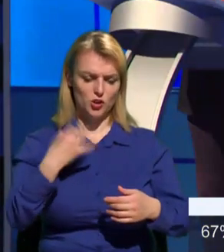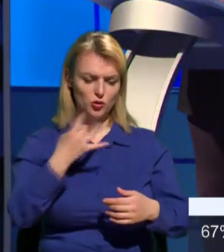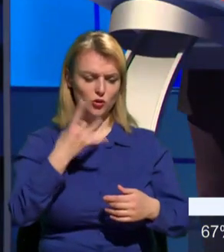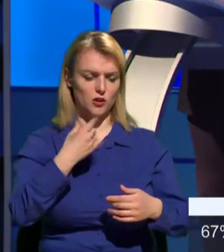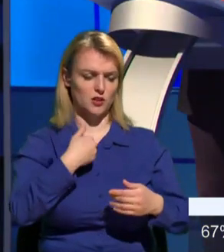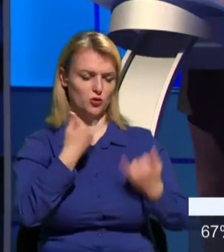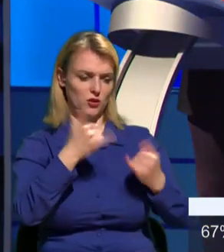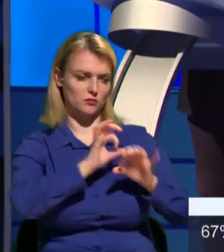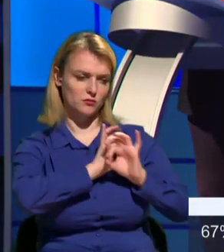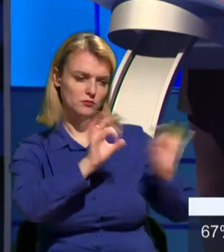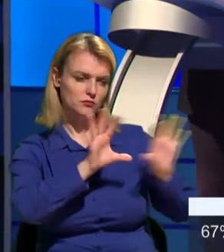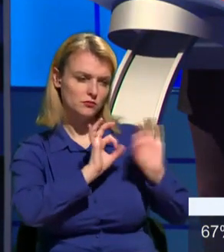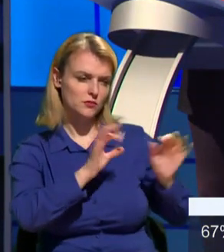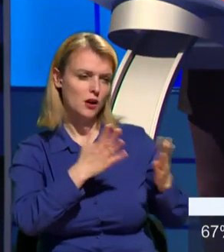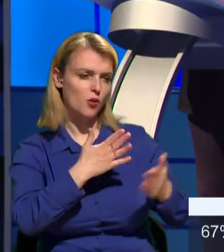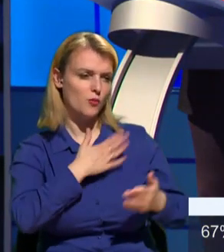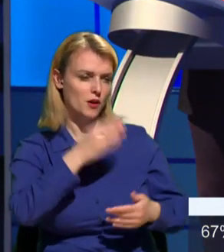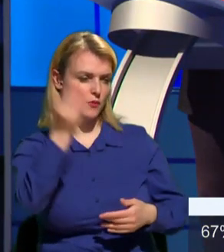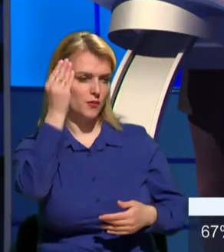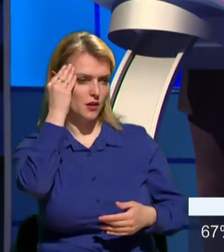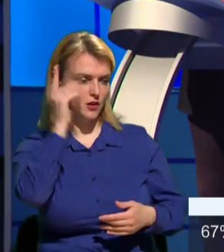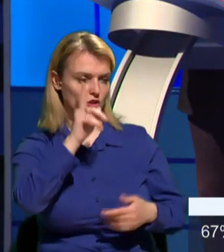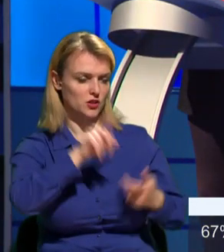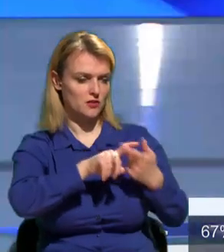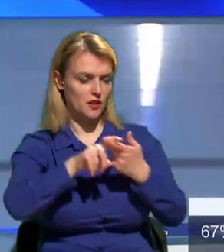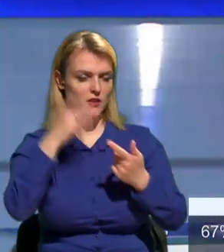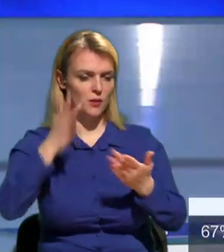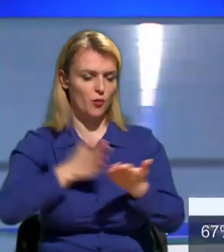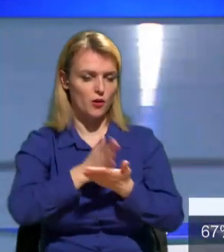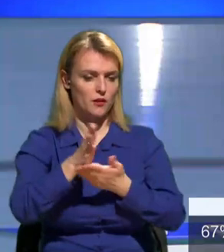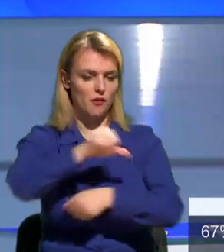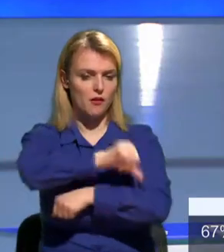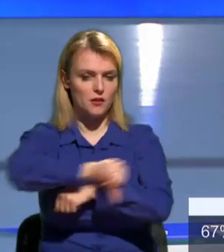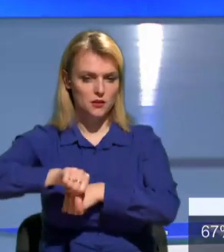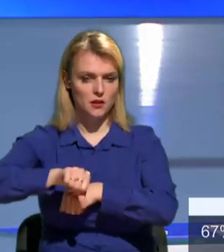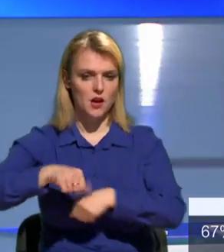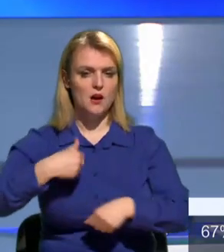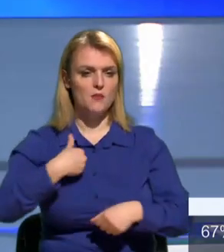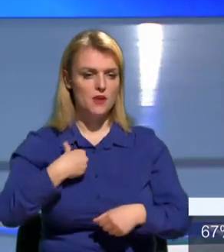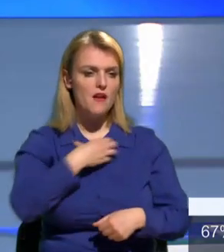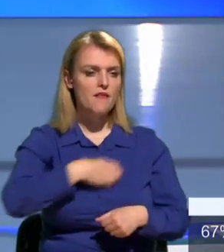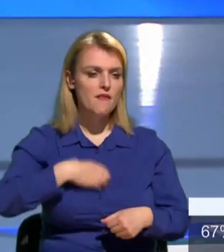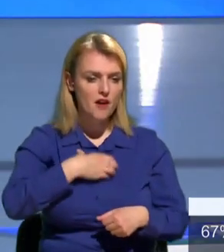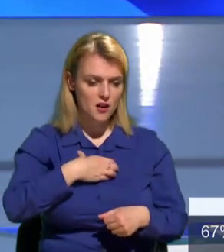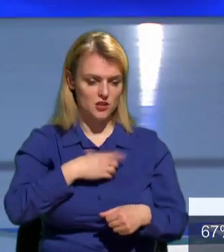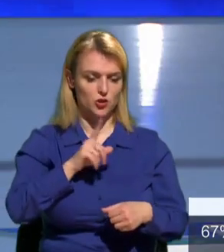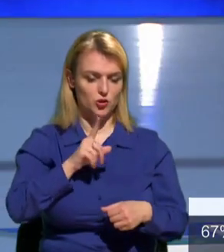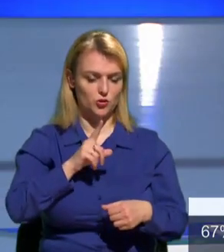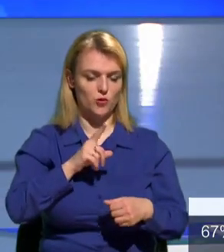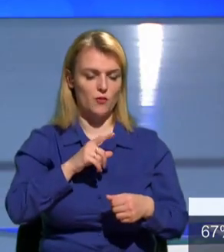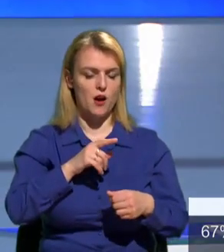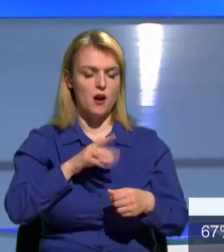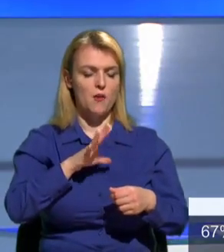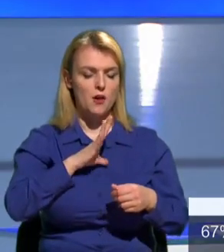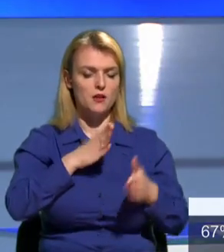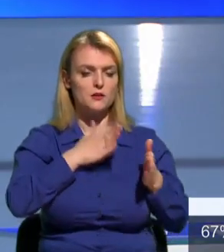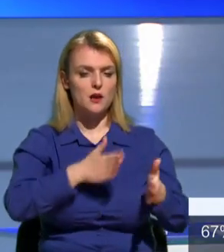explica foarte clar care este poziția mea referitor la politica externă. Eu sunt pentru o politică externă echilibrată. Ce înseamnă acest